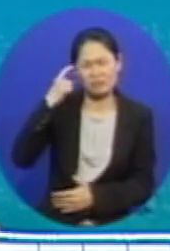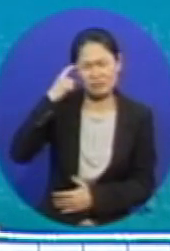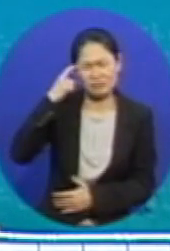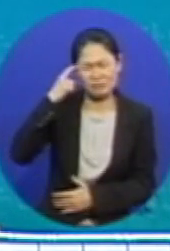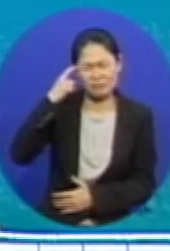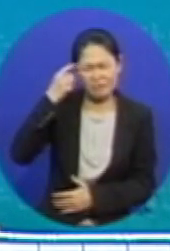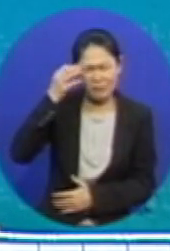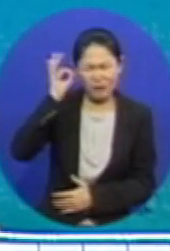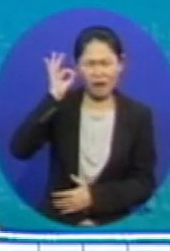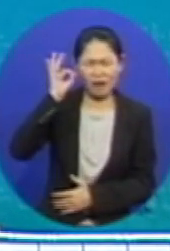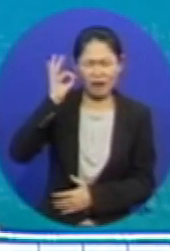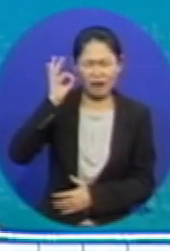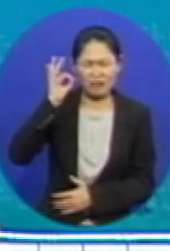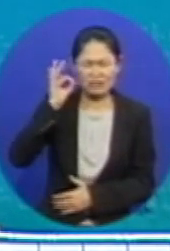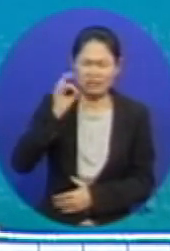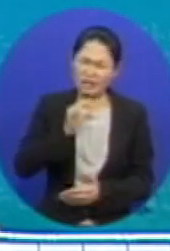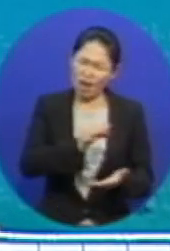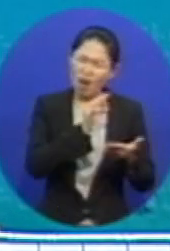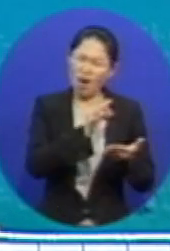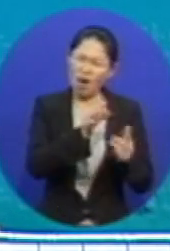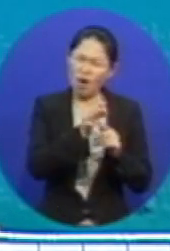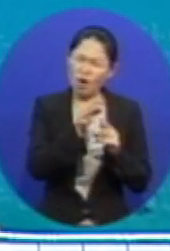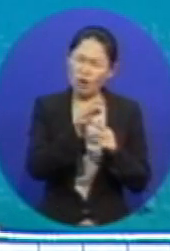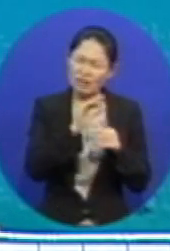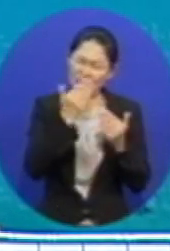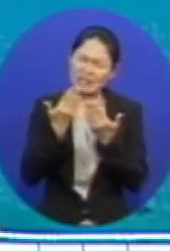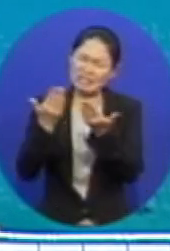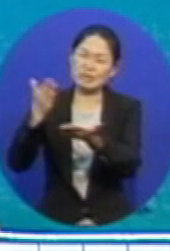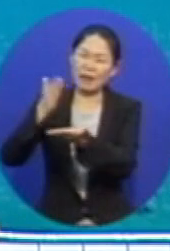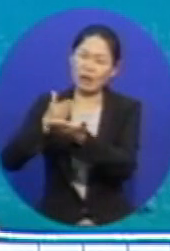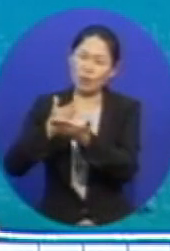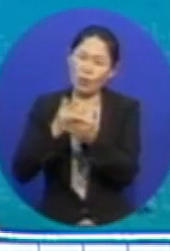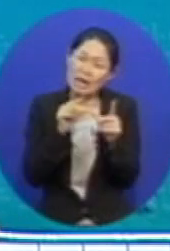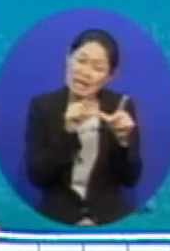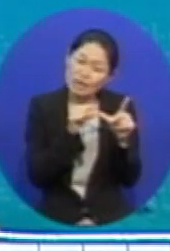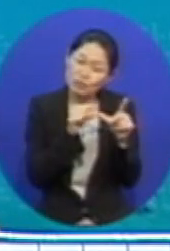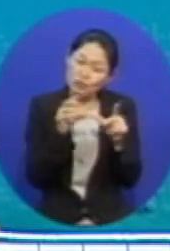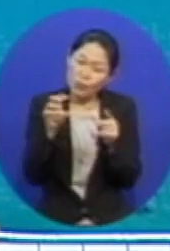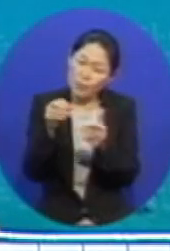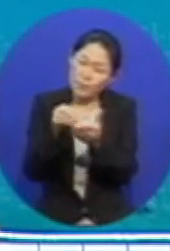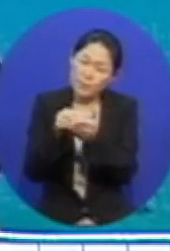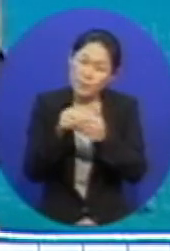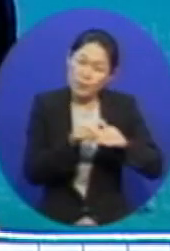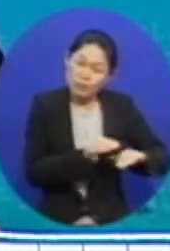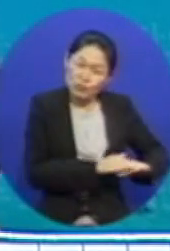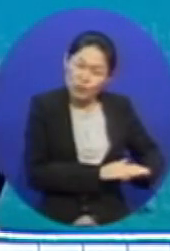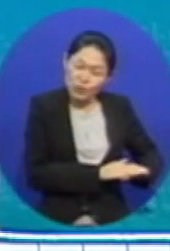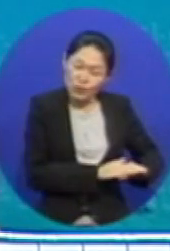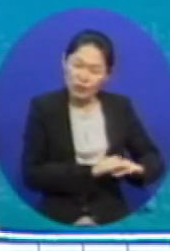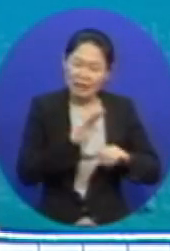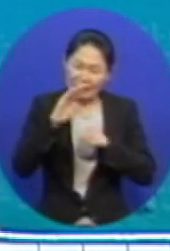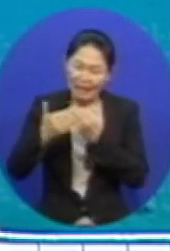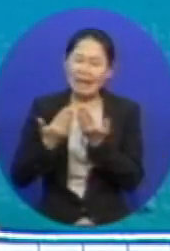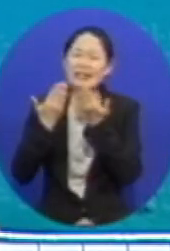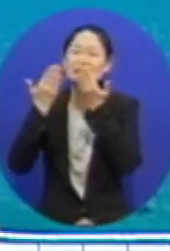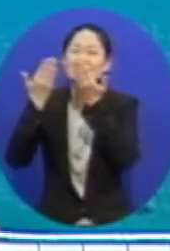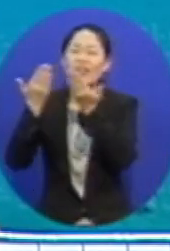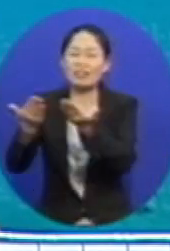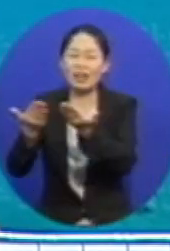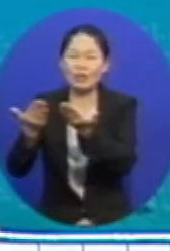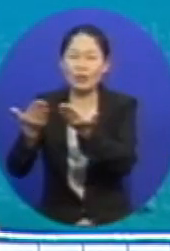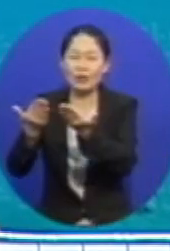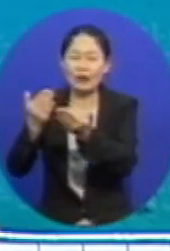이거 다 바치지 말고 일부는 떼어놓고 다 바쳤다 고 하자